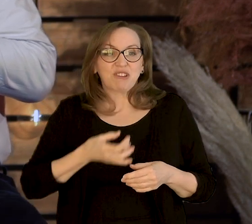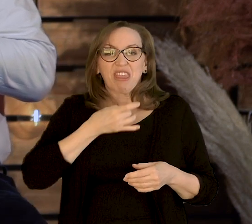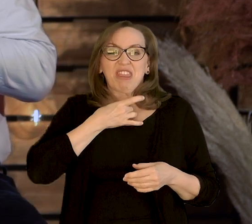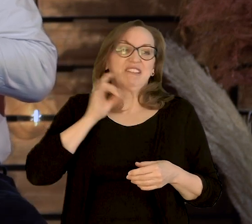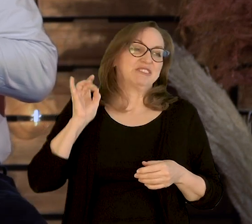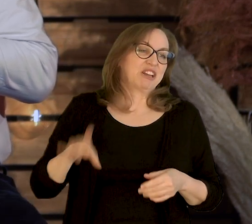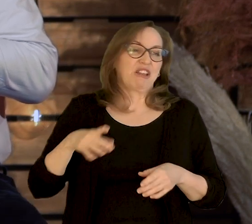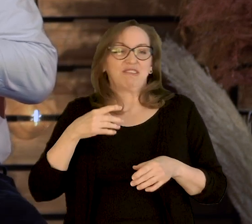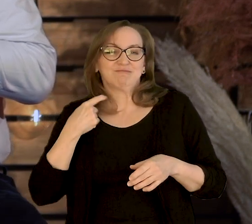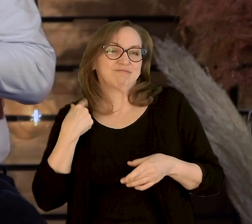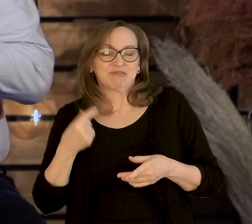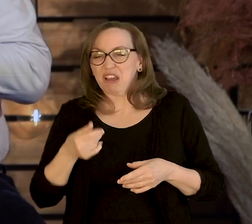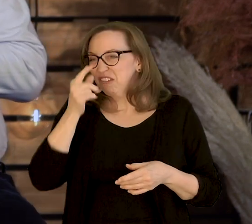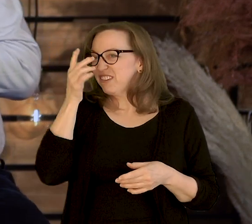przyłączyć.